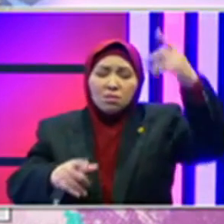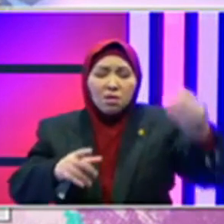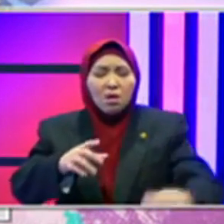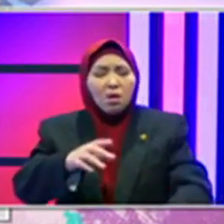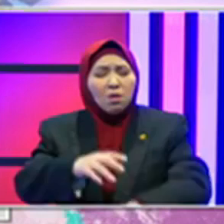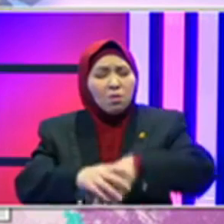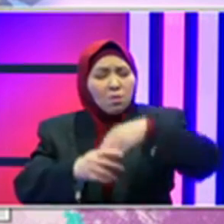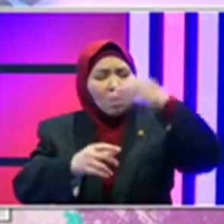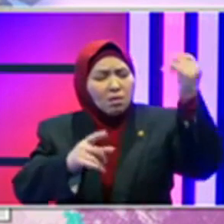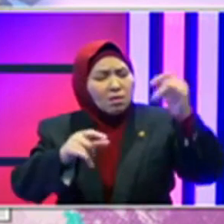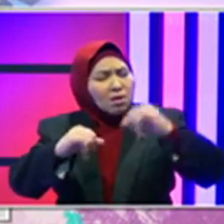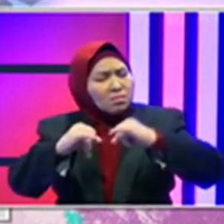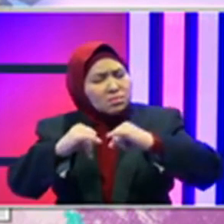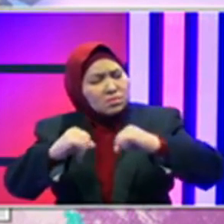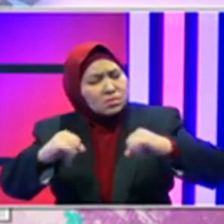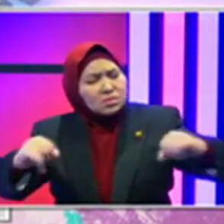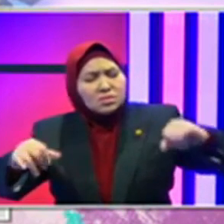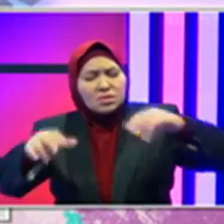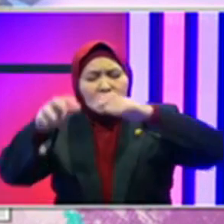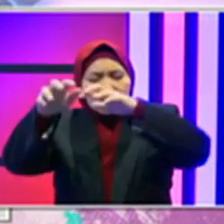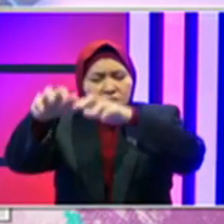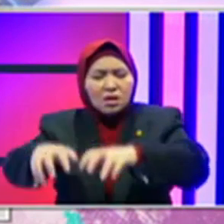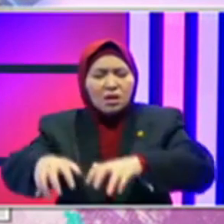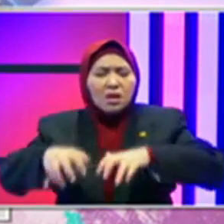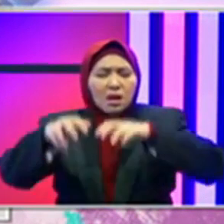وأنزل من السماء